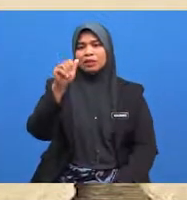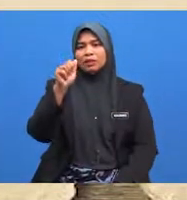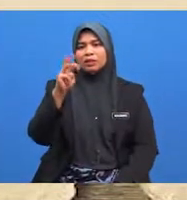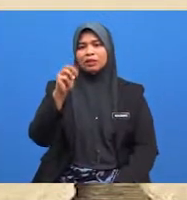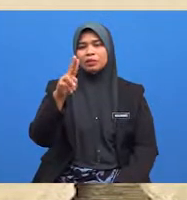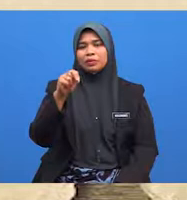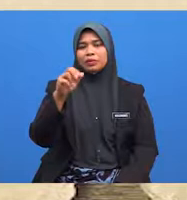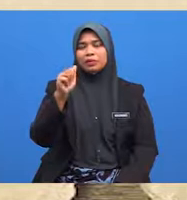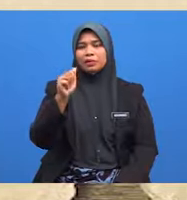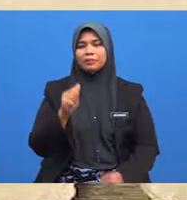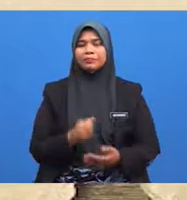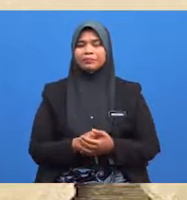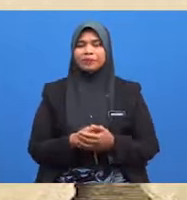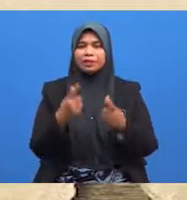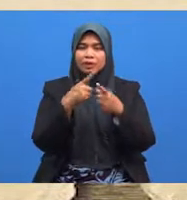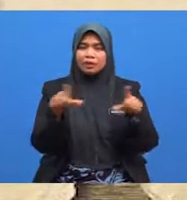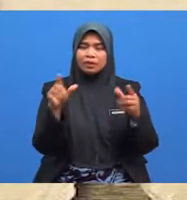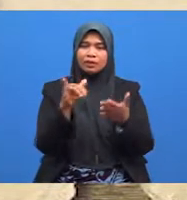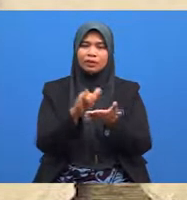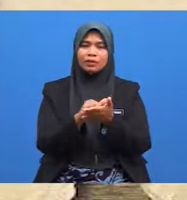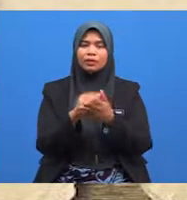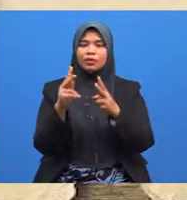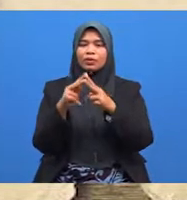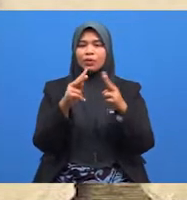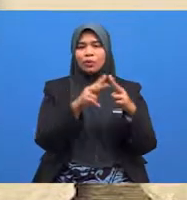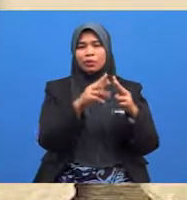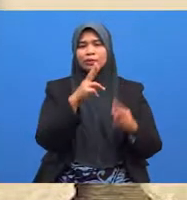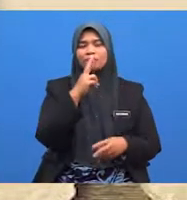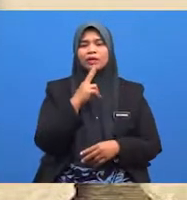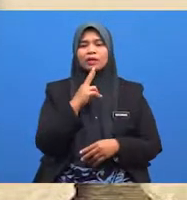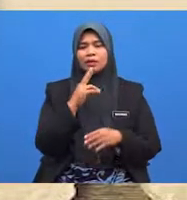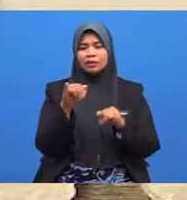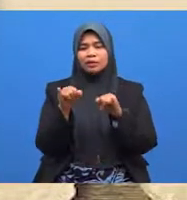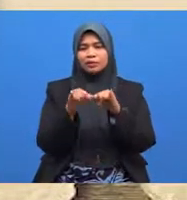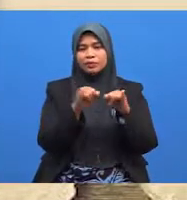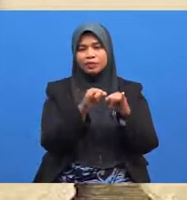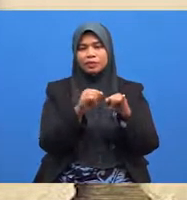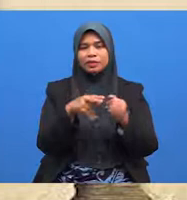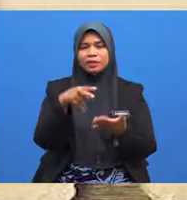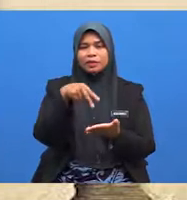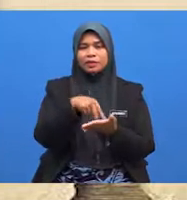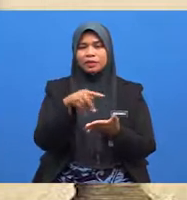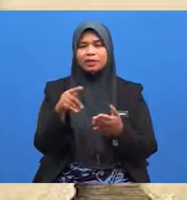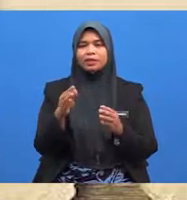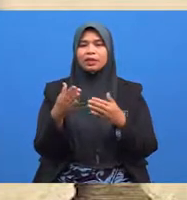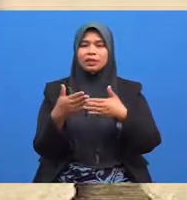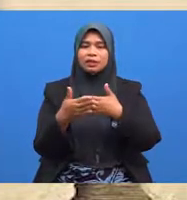Jumna. Selain itu, Kota Merah juga didirikan berhampiran dengan Sungai Yamuna.